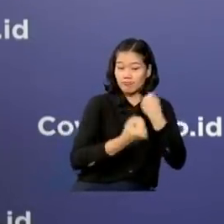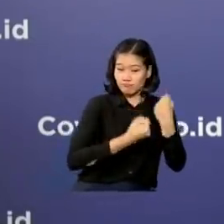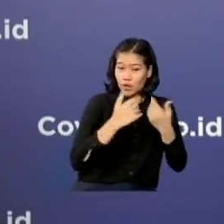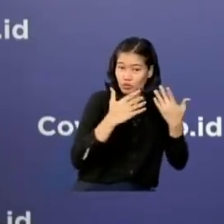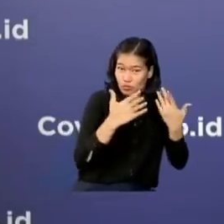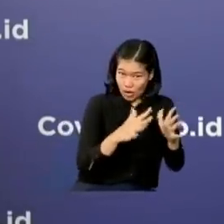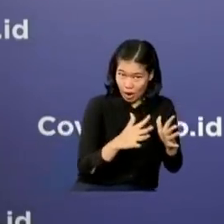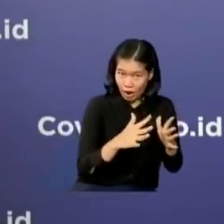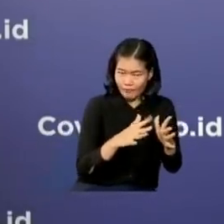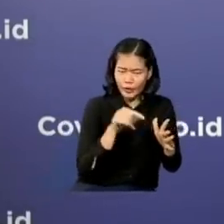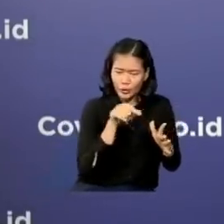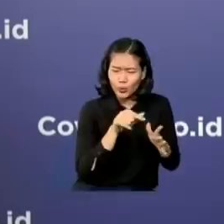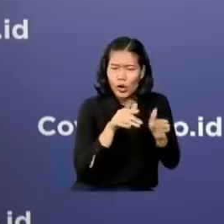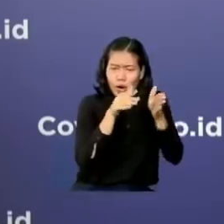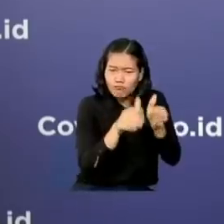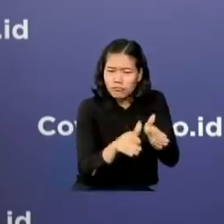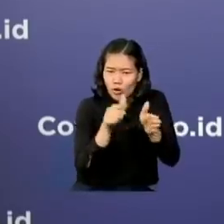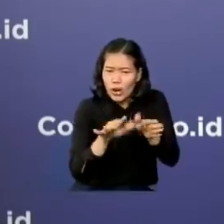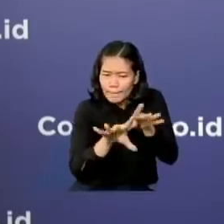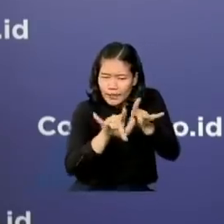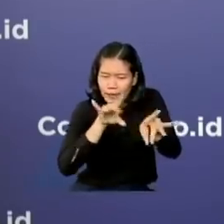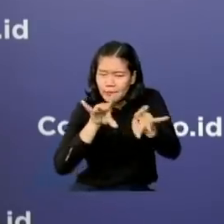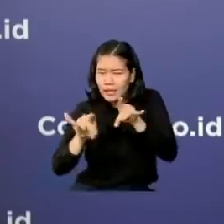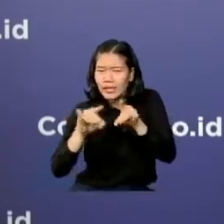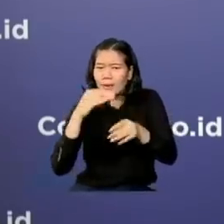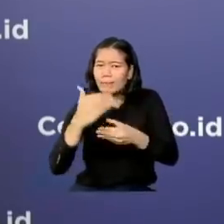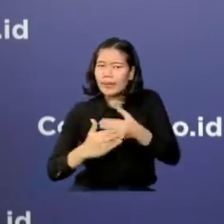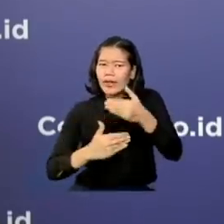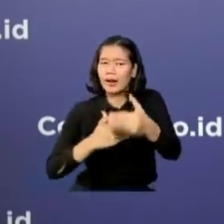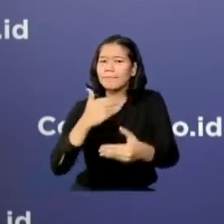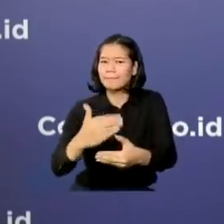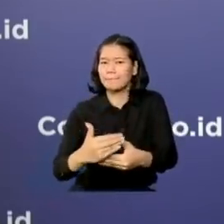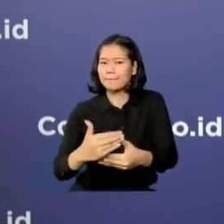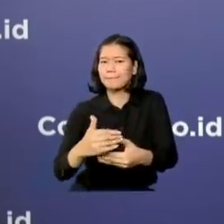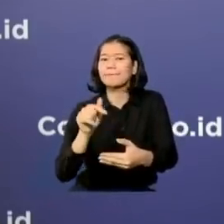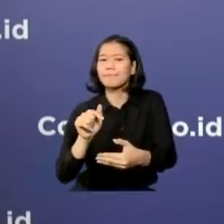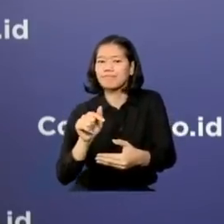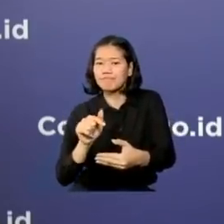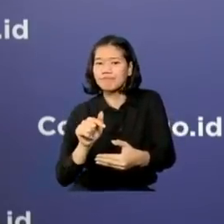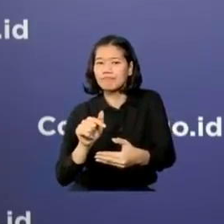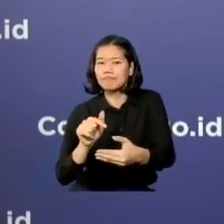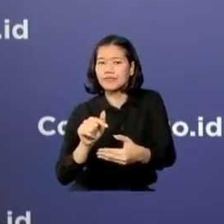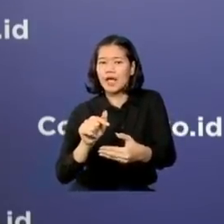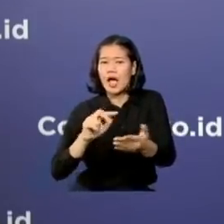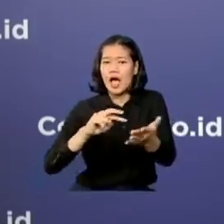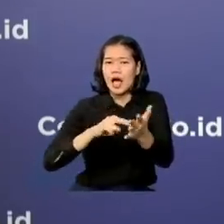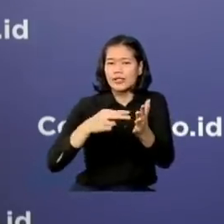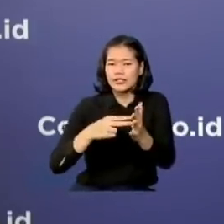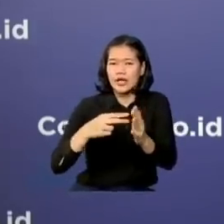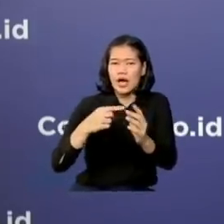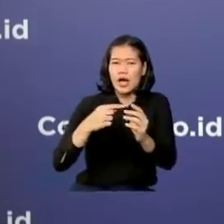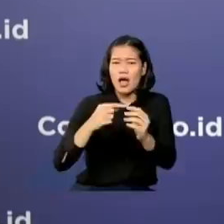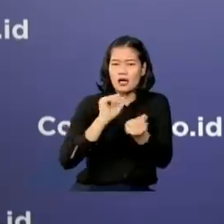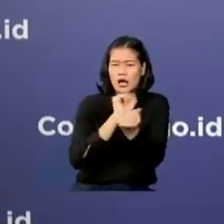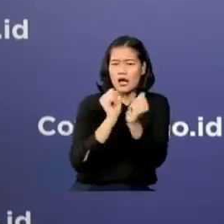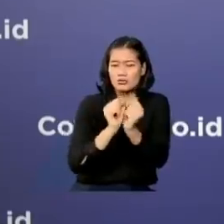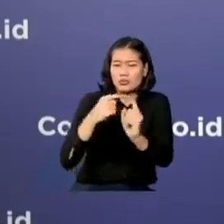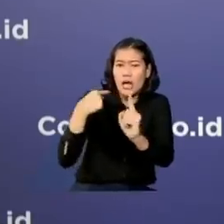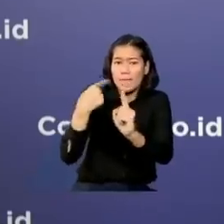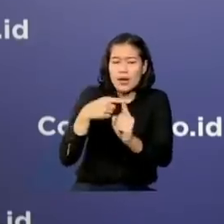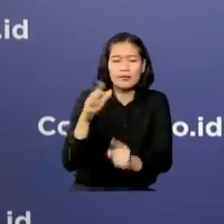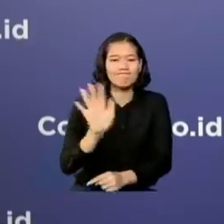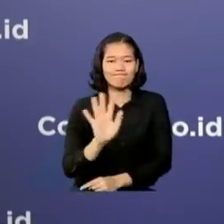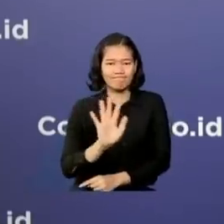selective secara bertahap tidak akan meningkatkan kasus baru